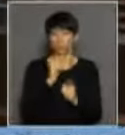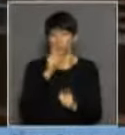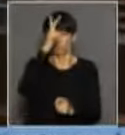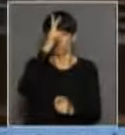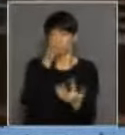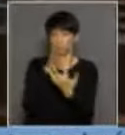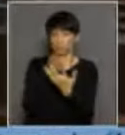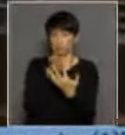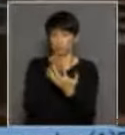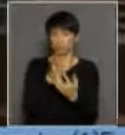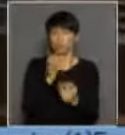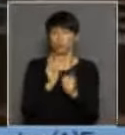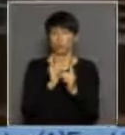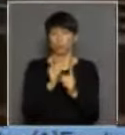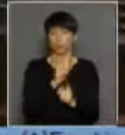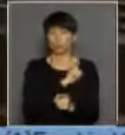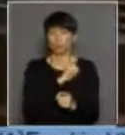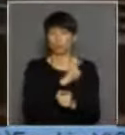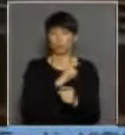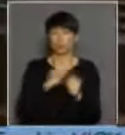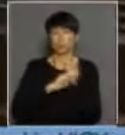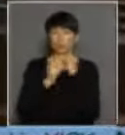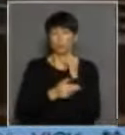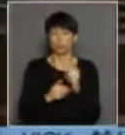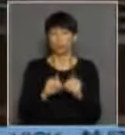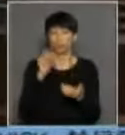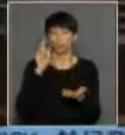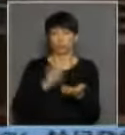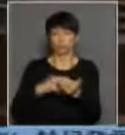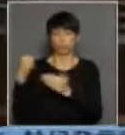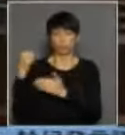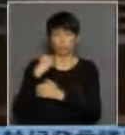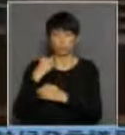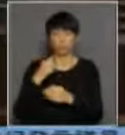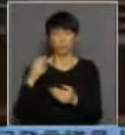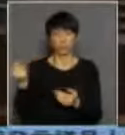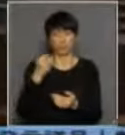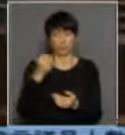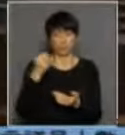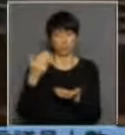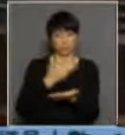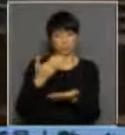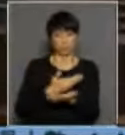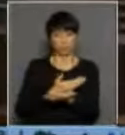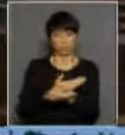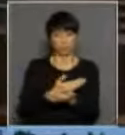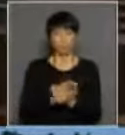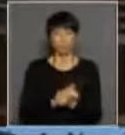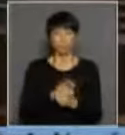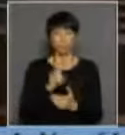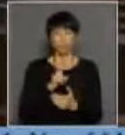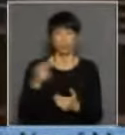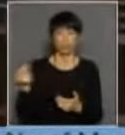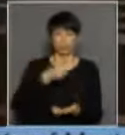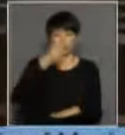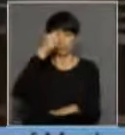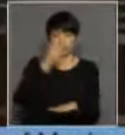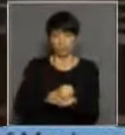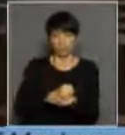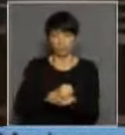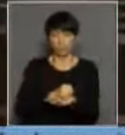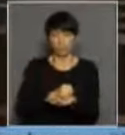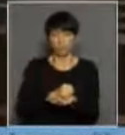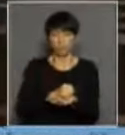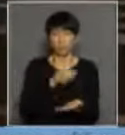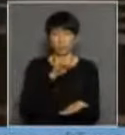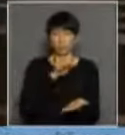啲比較有公信力、熟悉行業嘅人去處理又好，馬上檢討究竟係咪應該再發牌，係咪應該取